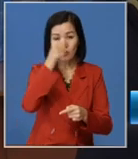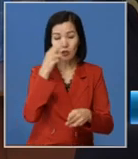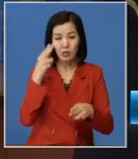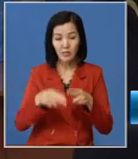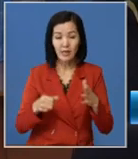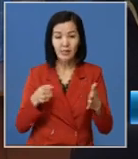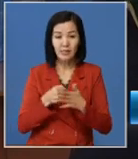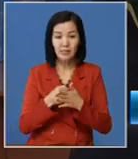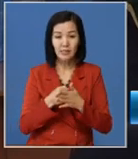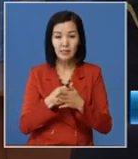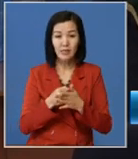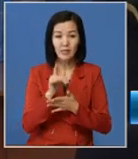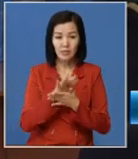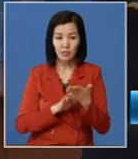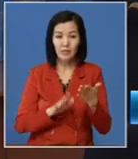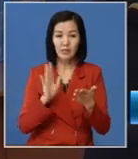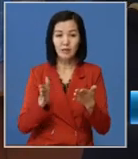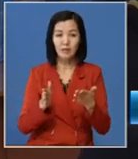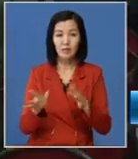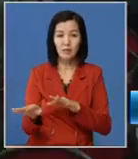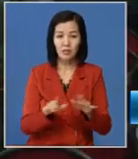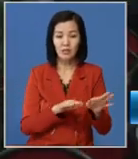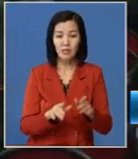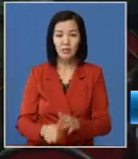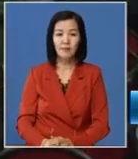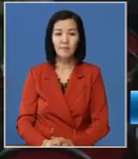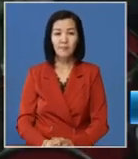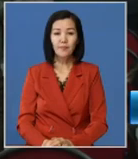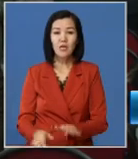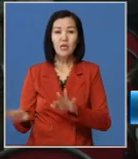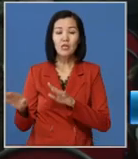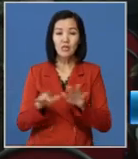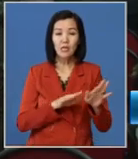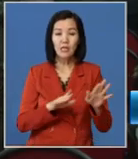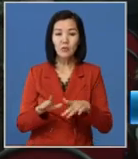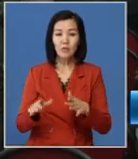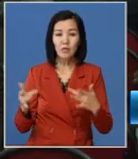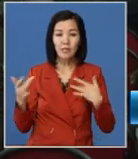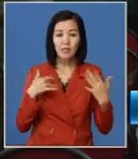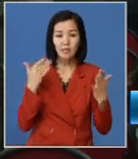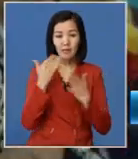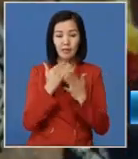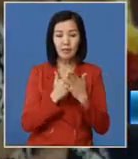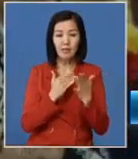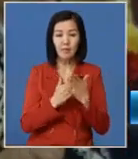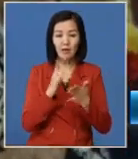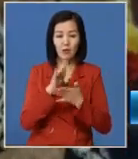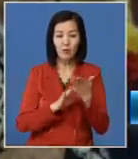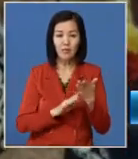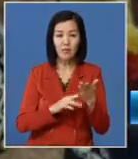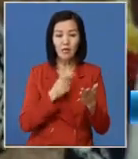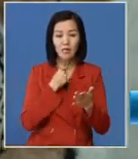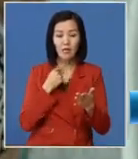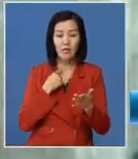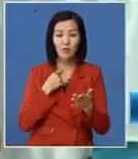дейінгі жалғаса береді деп ойлаймын осы іс-шара. Шара соңы концерттік бағдарламаға ұласты. Онда Талдықорған әуендері мен